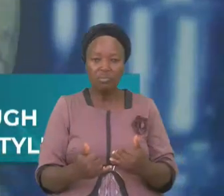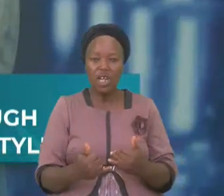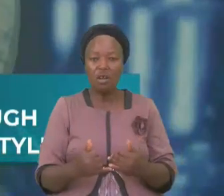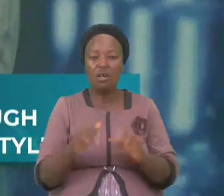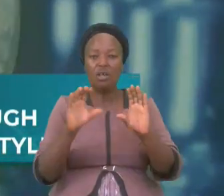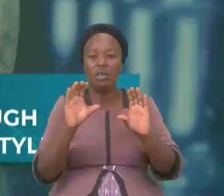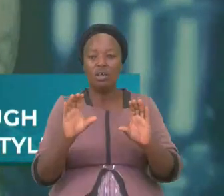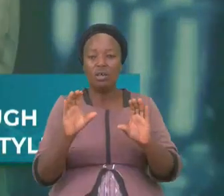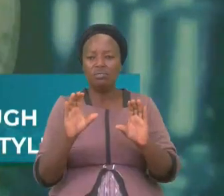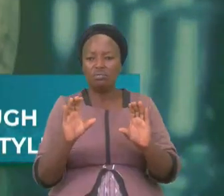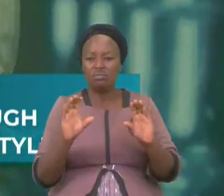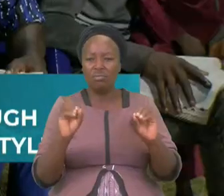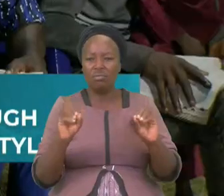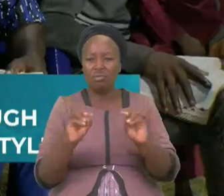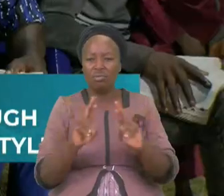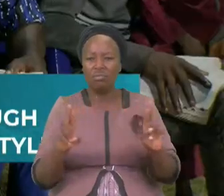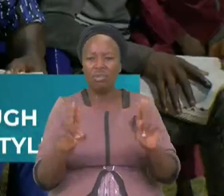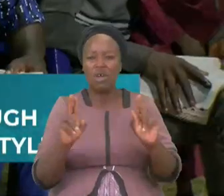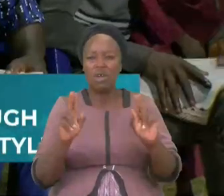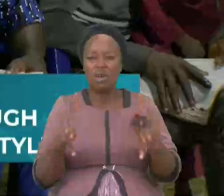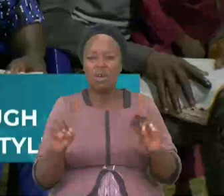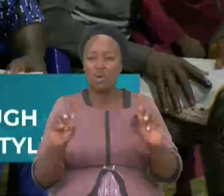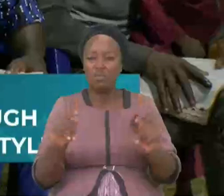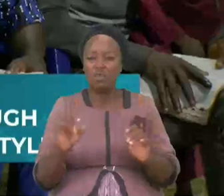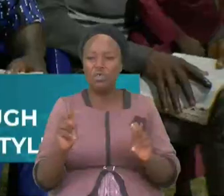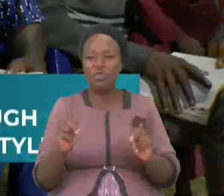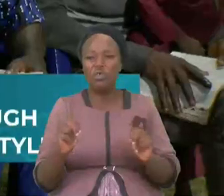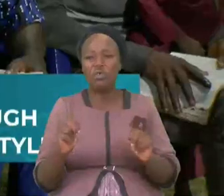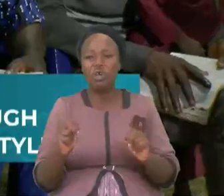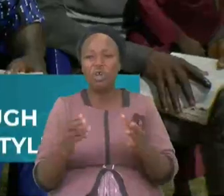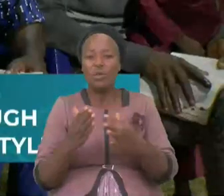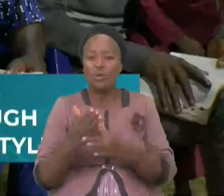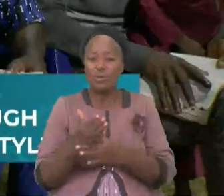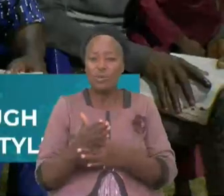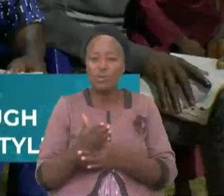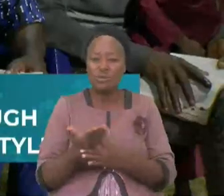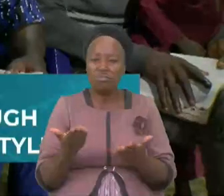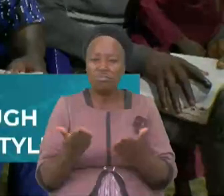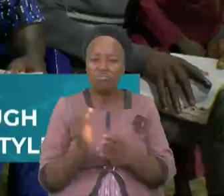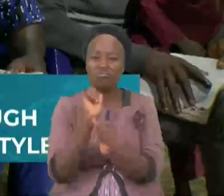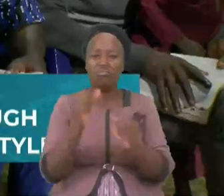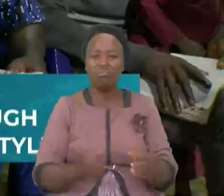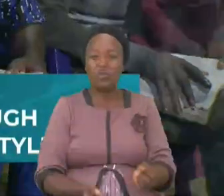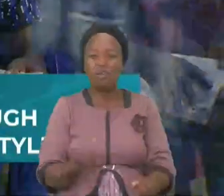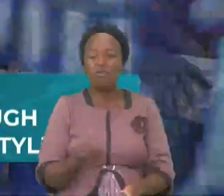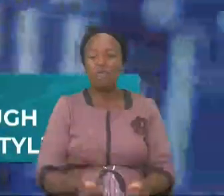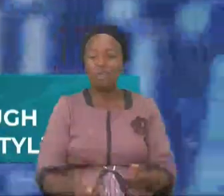l'humiliation et le style de vie babylonien. C'est ce que le diable veut faire.